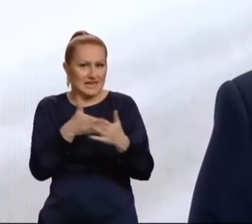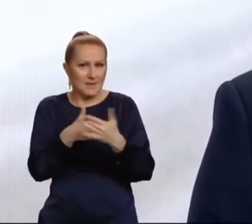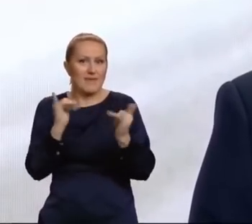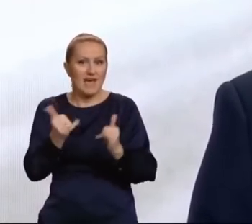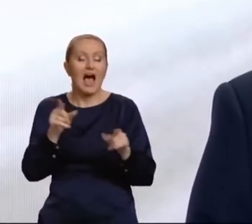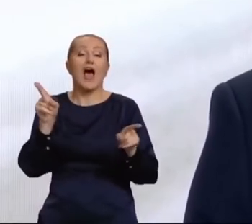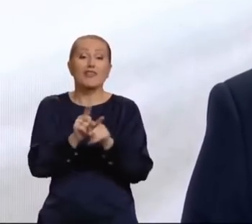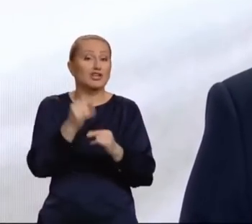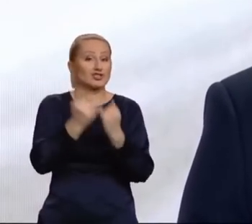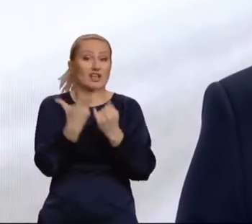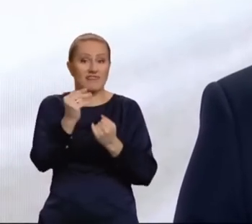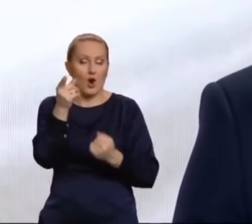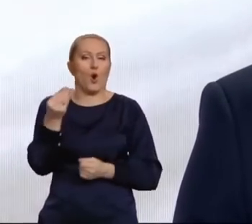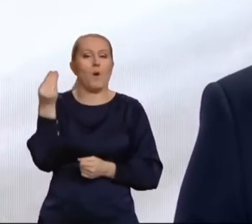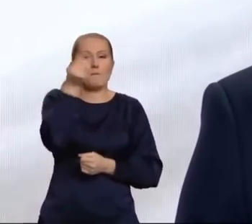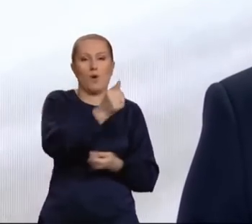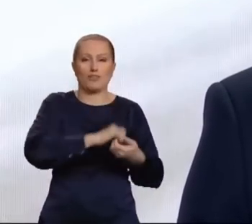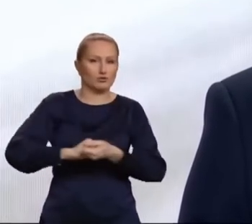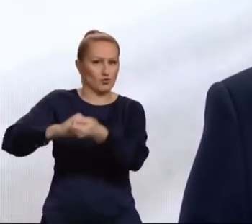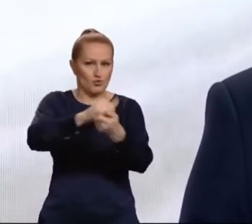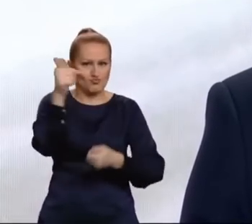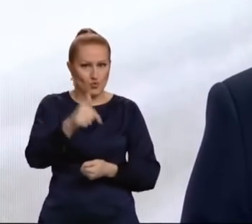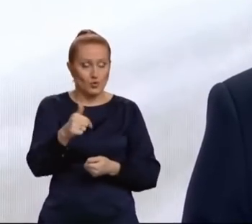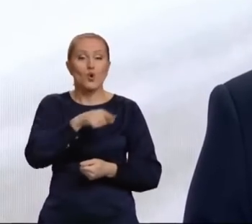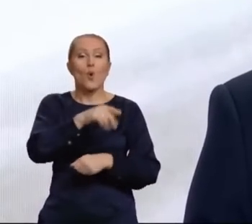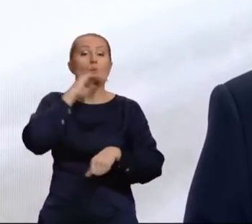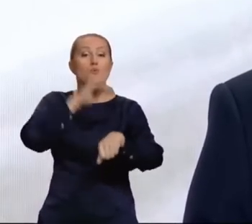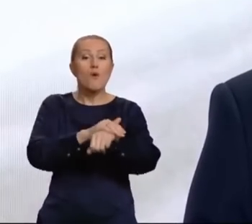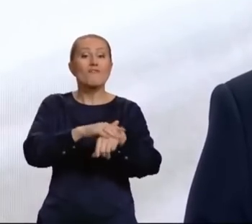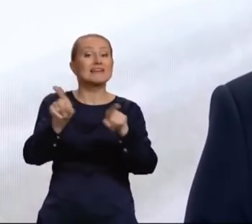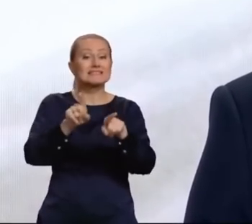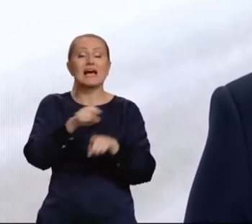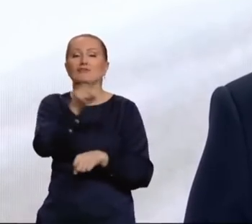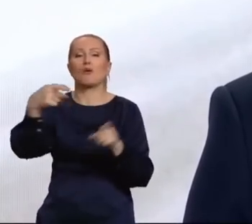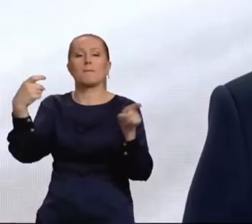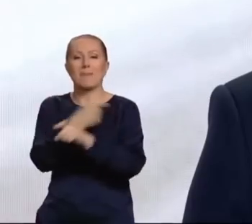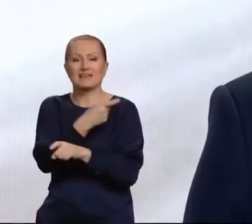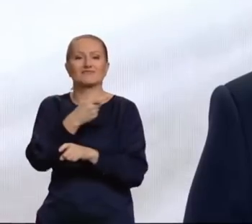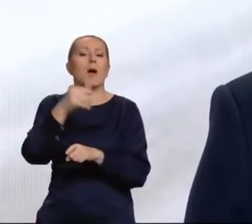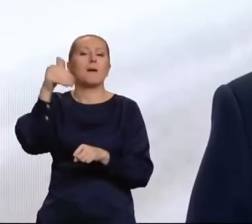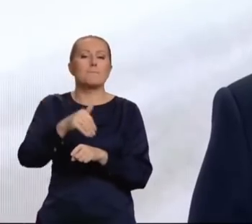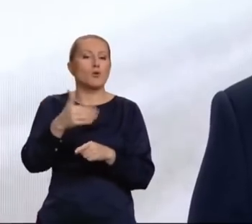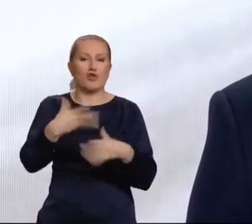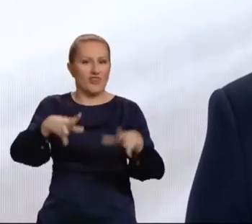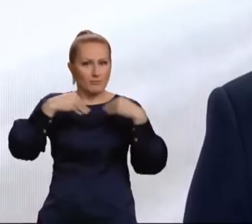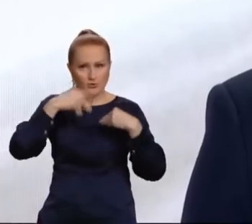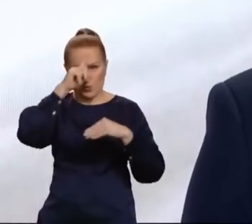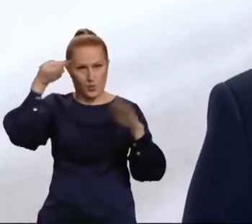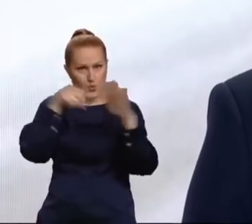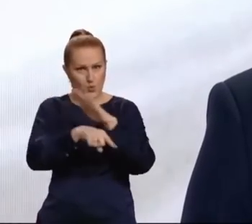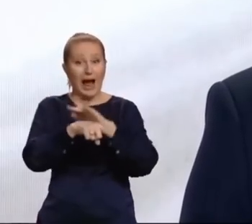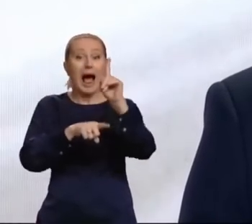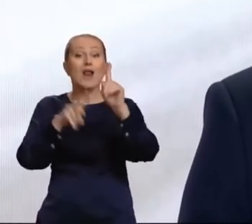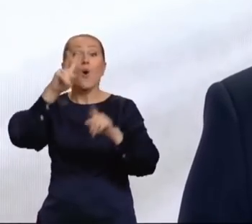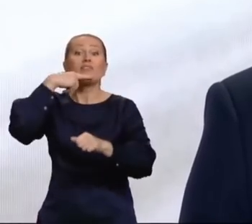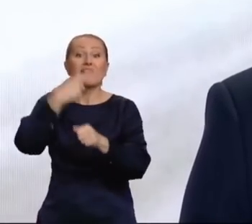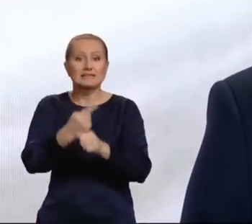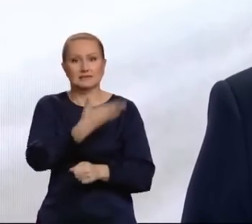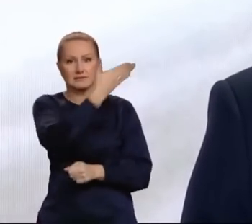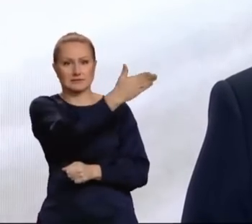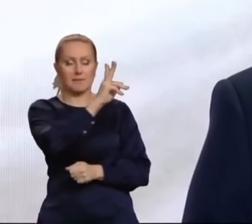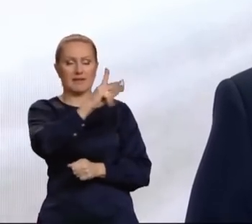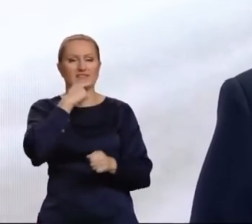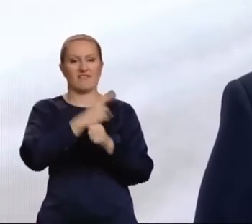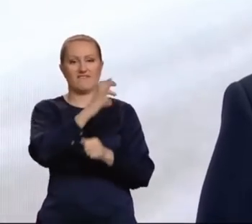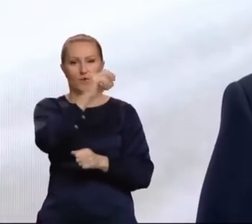też to restrimuje, tak jak ja. Uznaniowego i czasowego zwolnienia państw z obowiązku przyjmowania imigrantów. Ja restrimuję jej streama. Podejmować miałaby